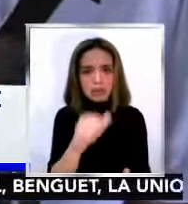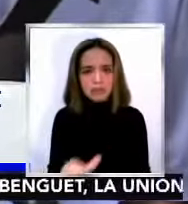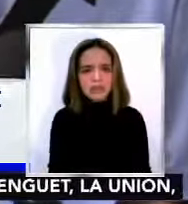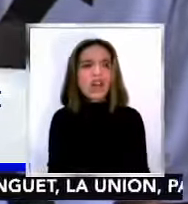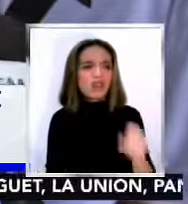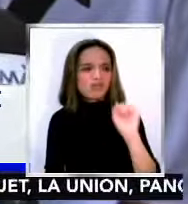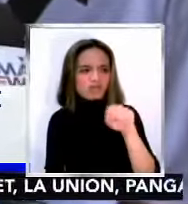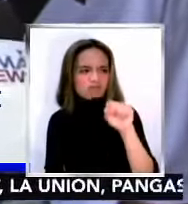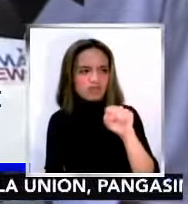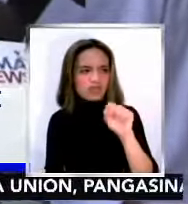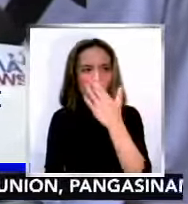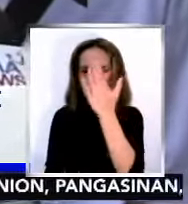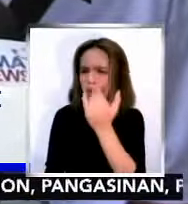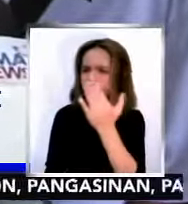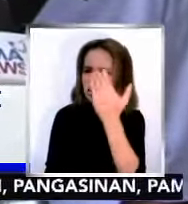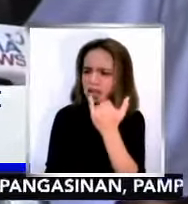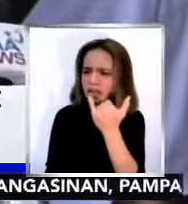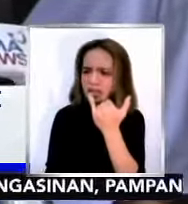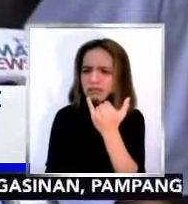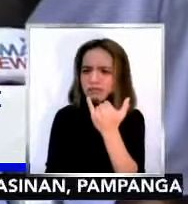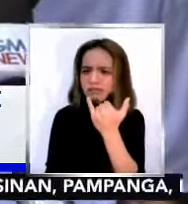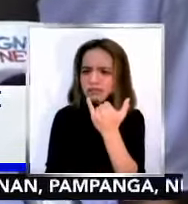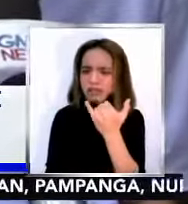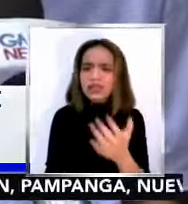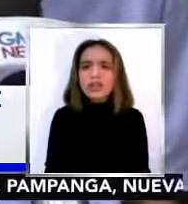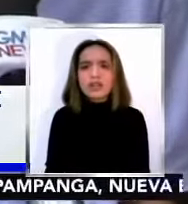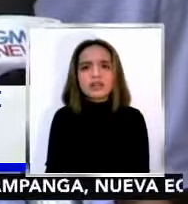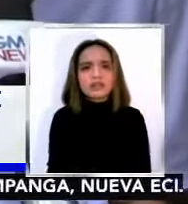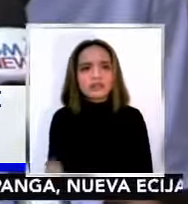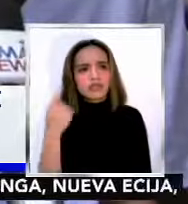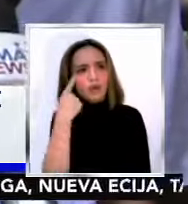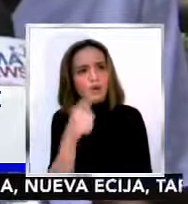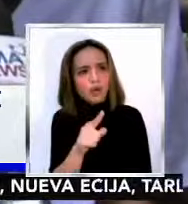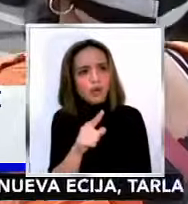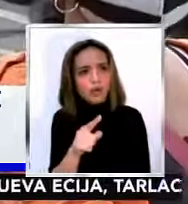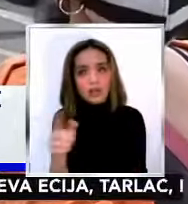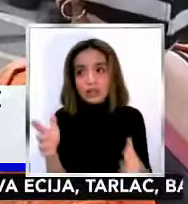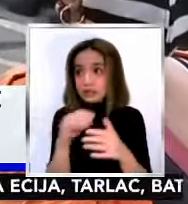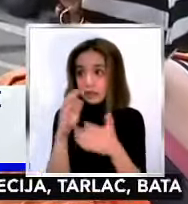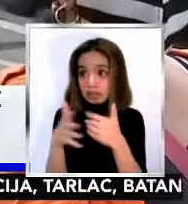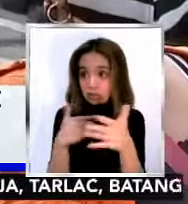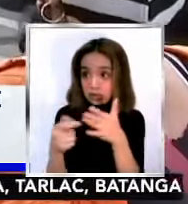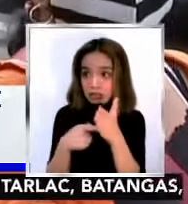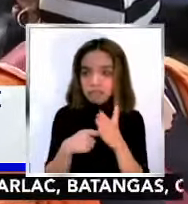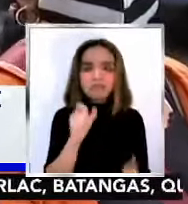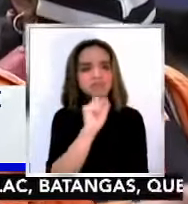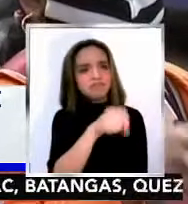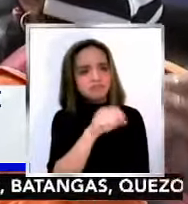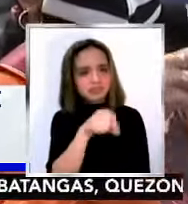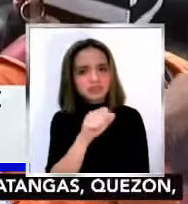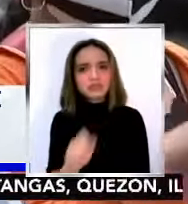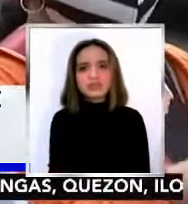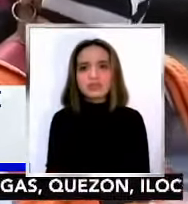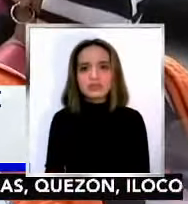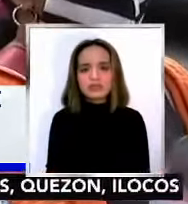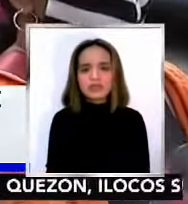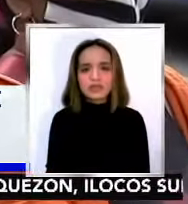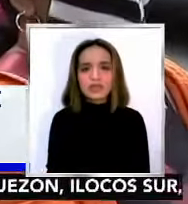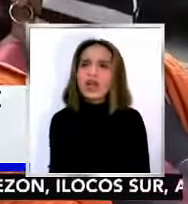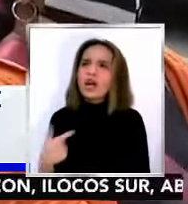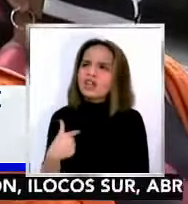Bakit? Para sa... safety po. Para sa... kahit hindi na siya required. Opo. Conform lang sa paggagamitan. Dahil